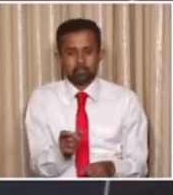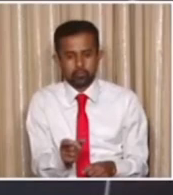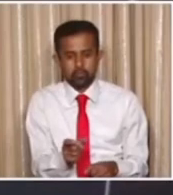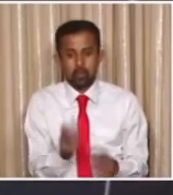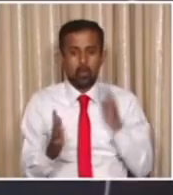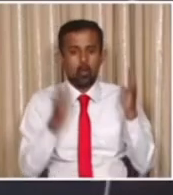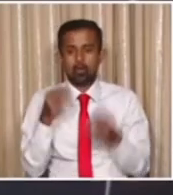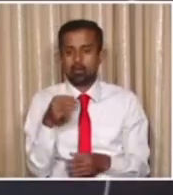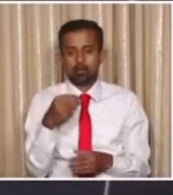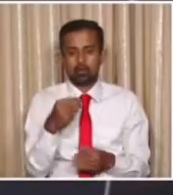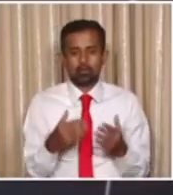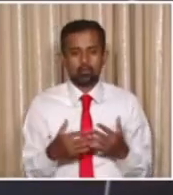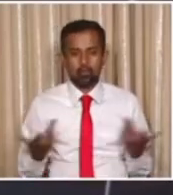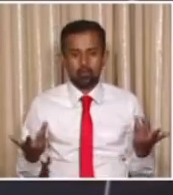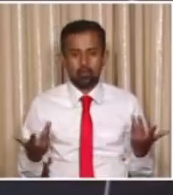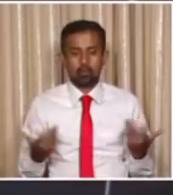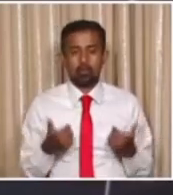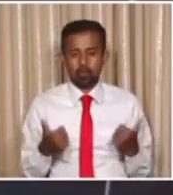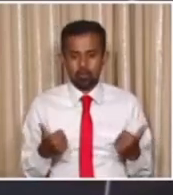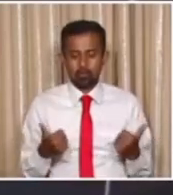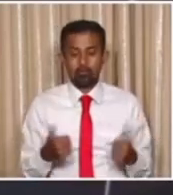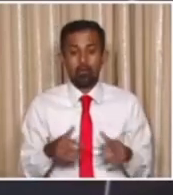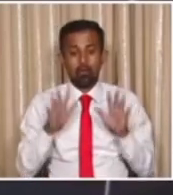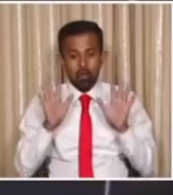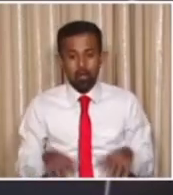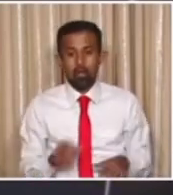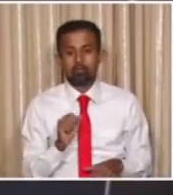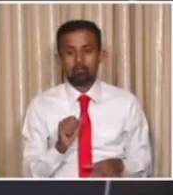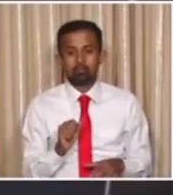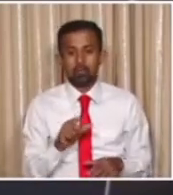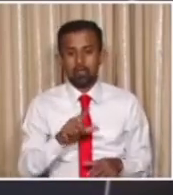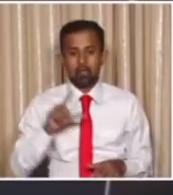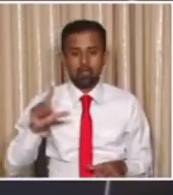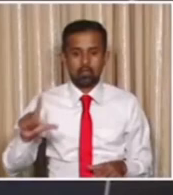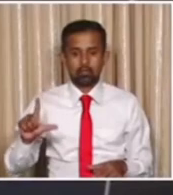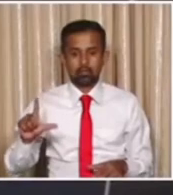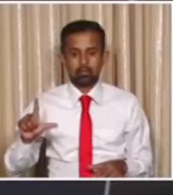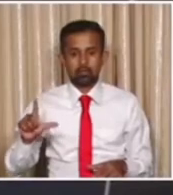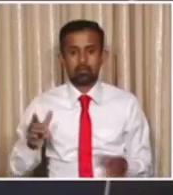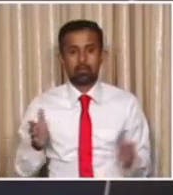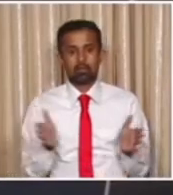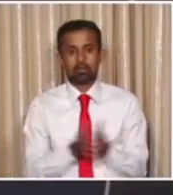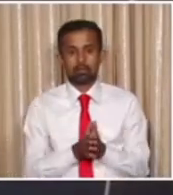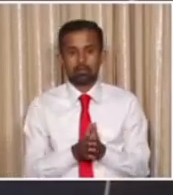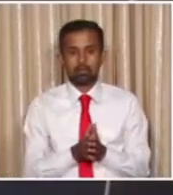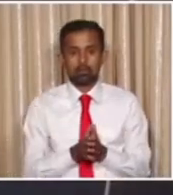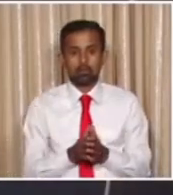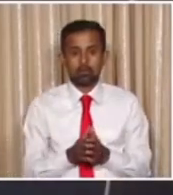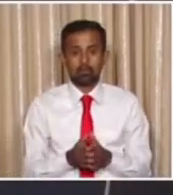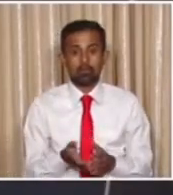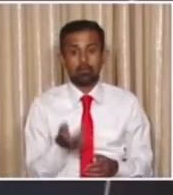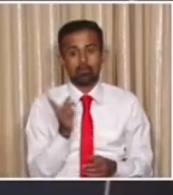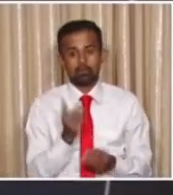ලෝකෙට ණය වුණේ නැහැ. ඒක හරි. නමුත් අවසාන ප්‍රතිඵලය වුණේ 77. ඒකටත් එක්ක ජනතාව දඬුවම්